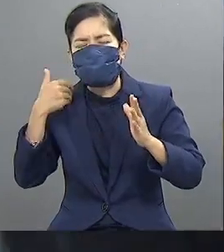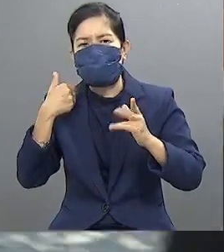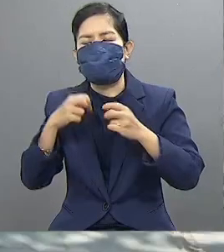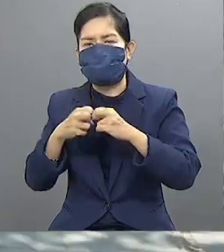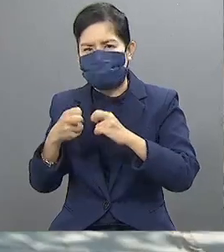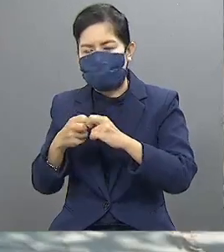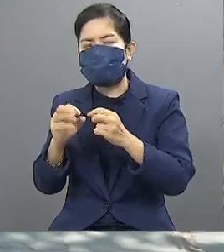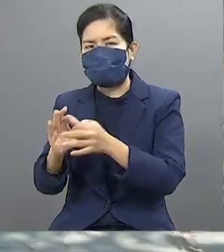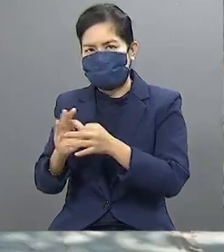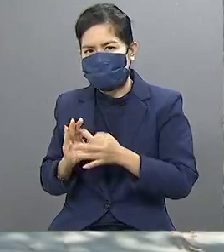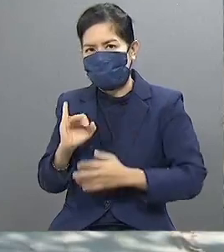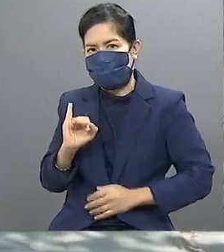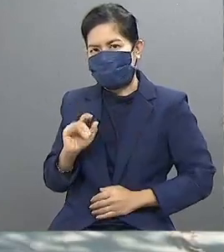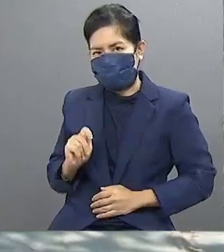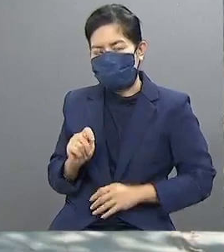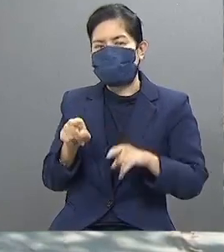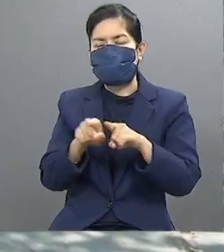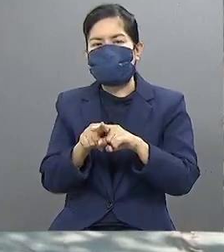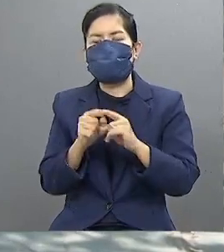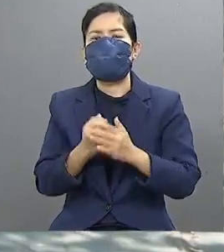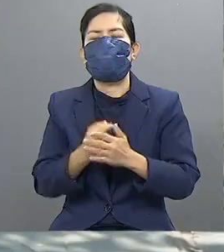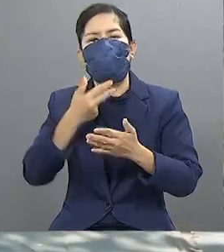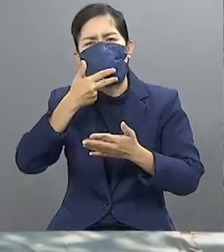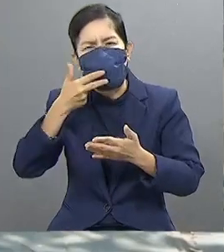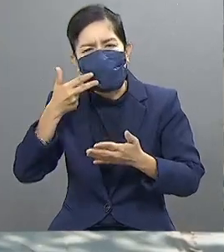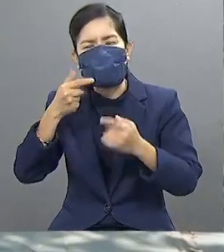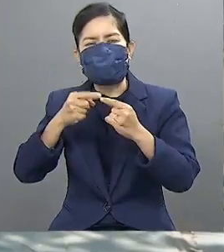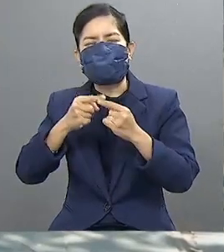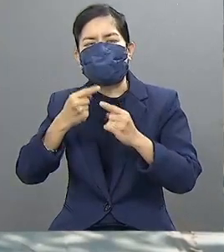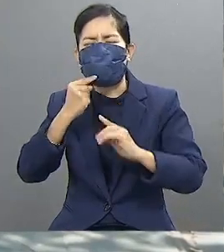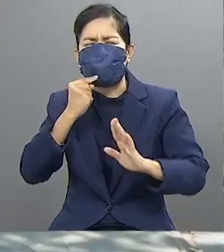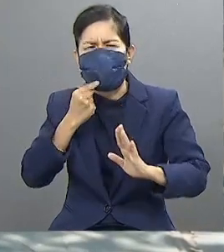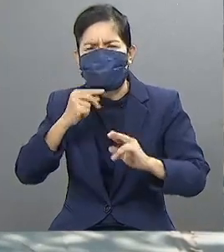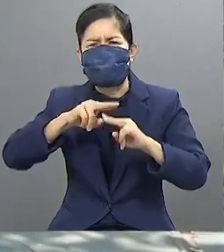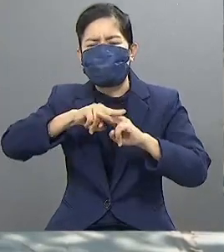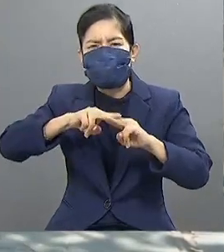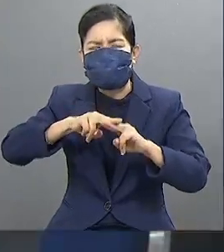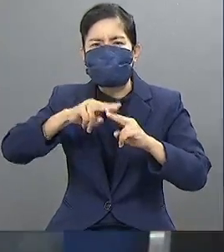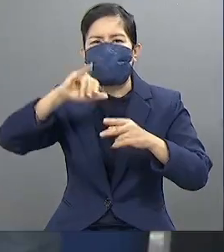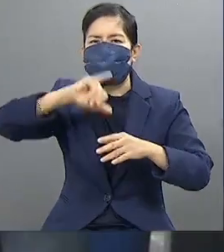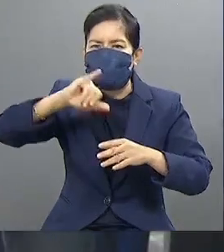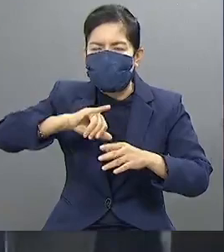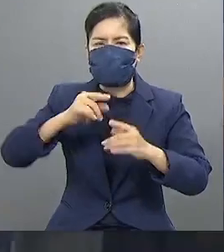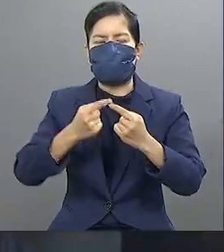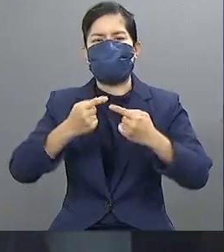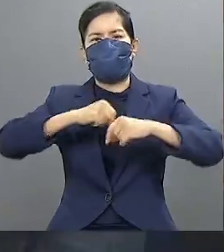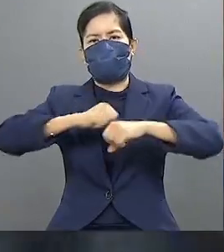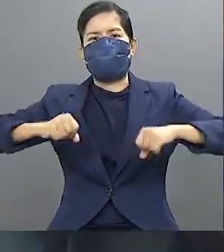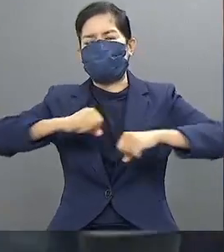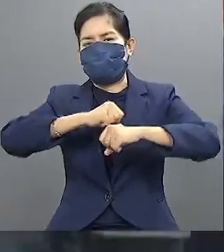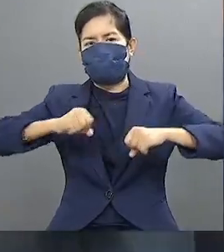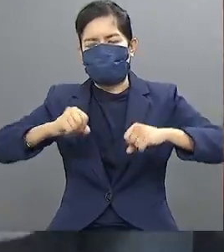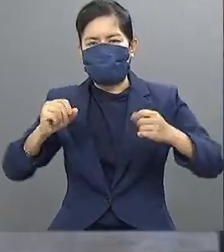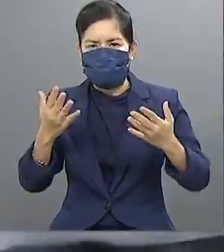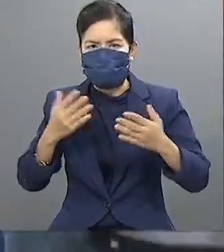ราะฉะนั้นก็หวานเค็มๆนี่แหละเป็นสาเหตุหนึ่งแล้วก็โรคอ้วนนะฮะถ้าไม่ออกกำลังกายนะแต่ปกติเราก็พยายามจะ